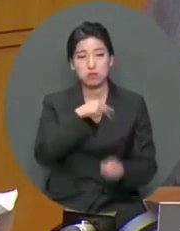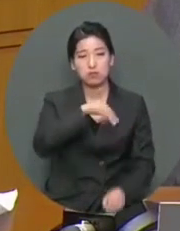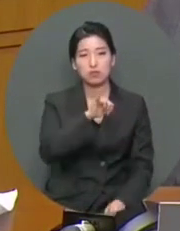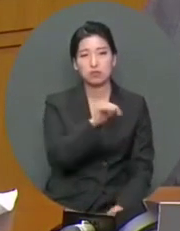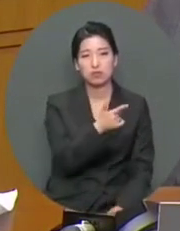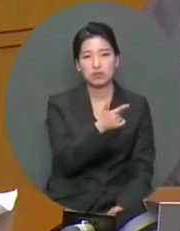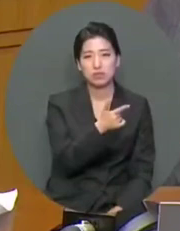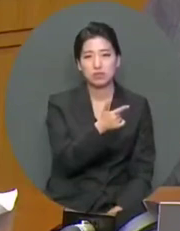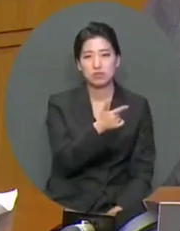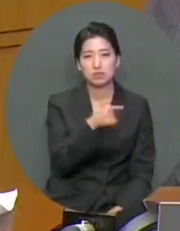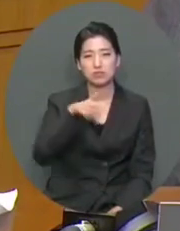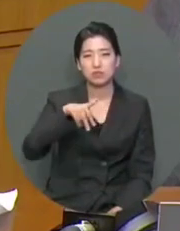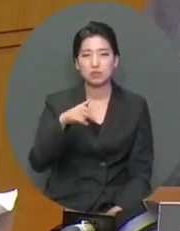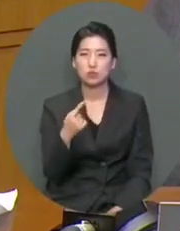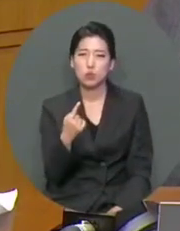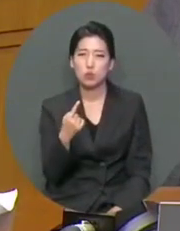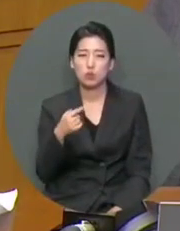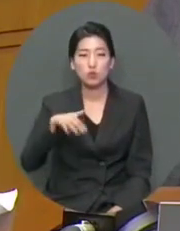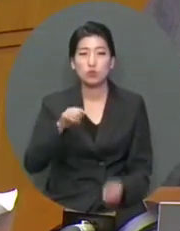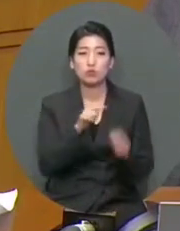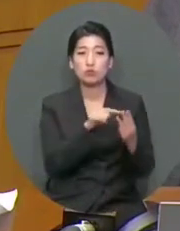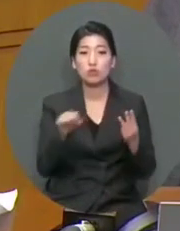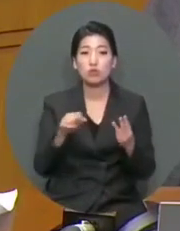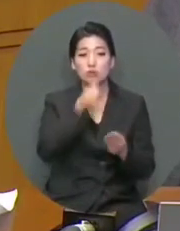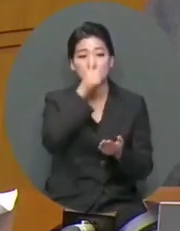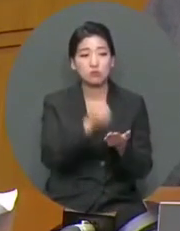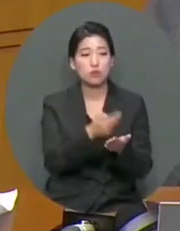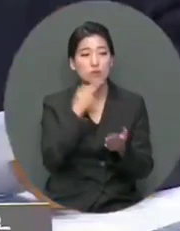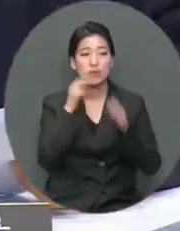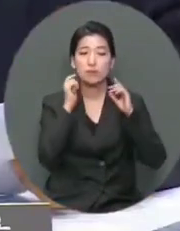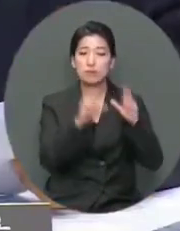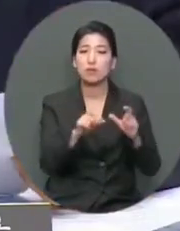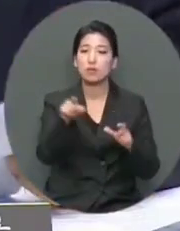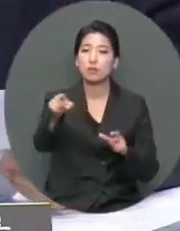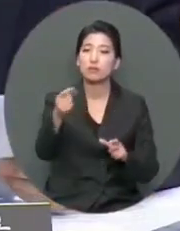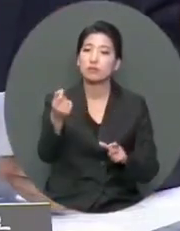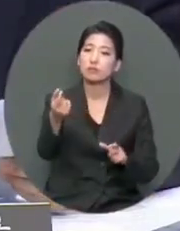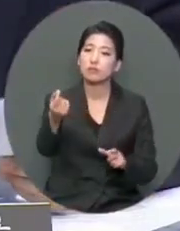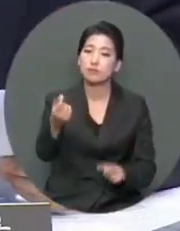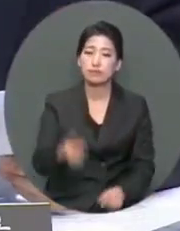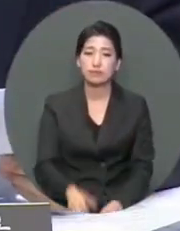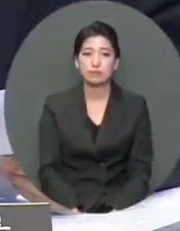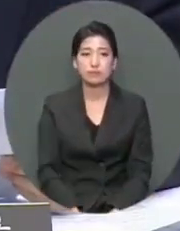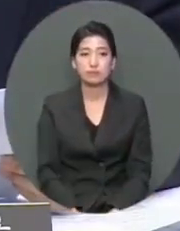조의원 성창호 판사에게 무죄를 선고하셨죠? 예, 후보자님이 그렇습니다. 하신 일이에요? 예. 예.